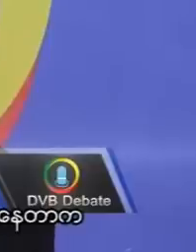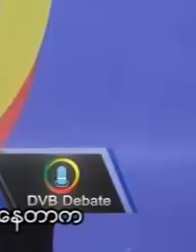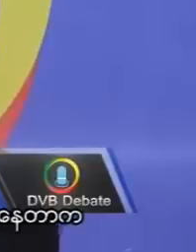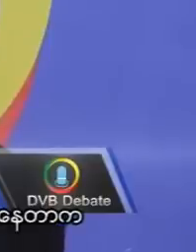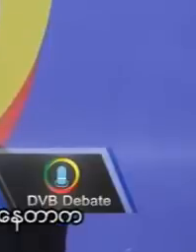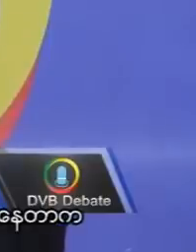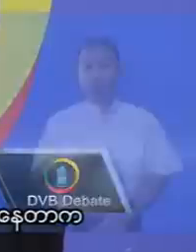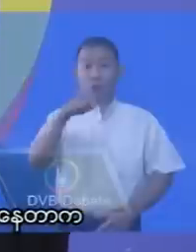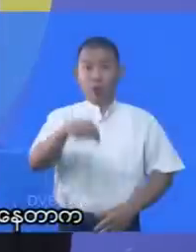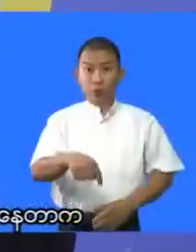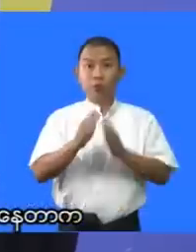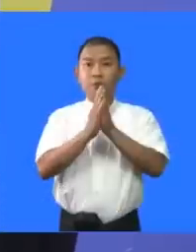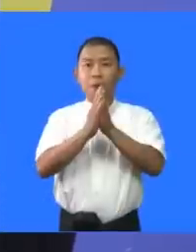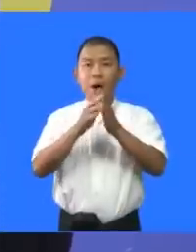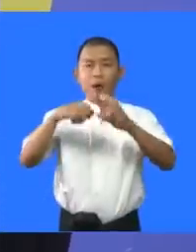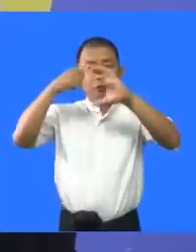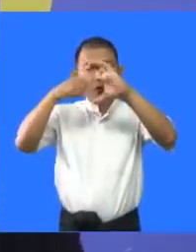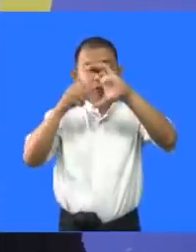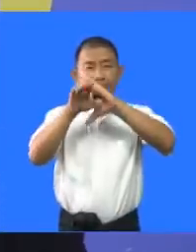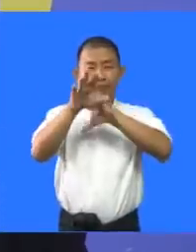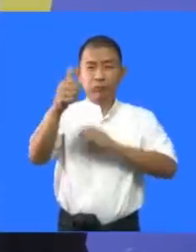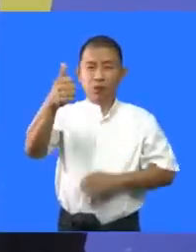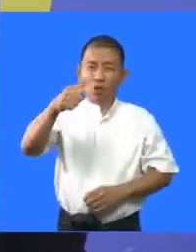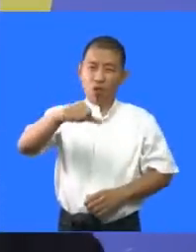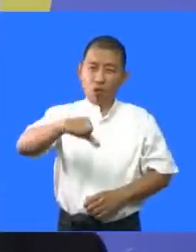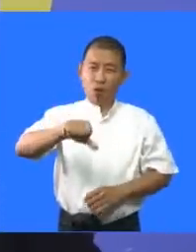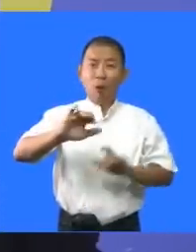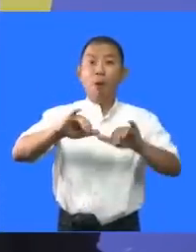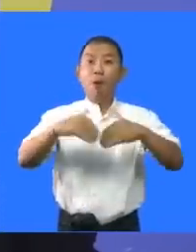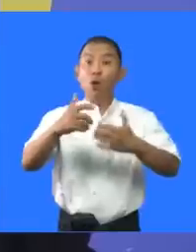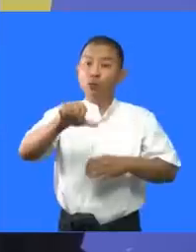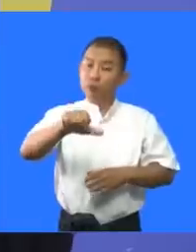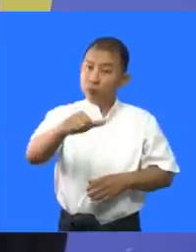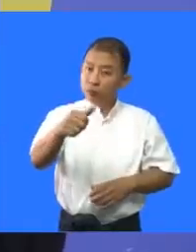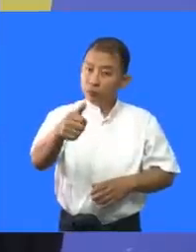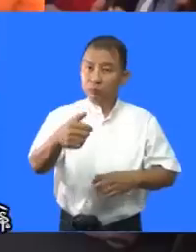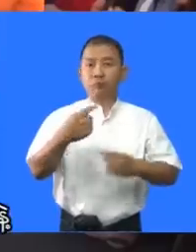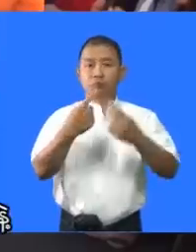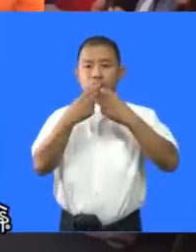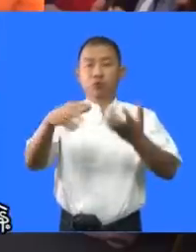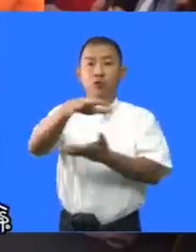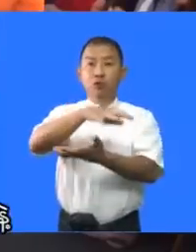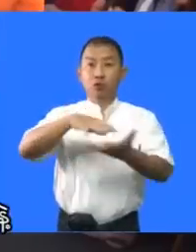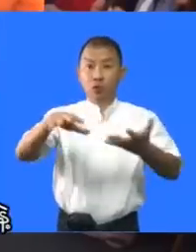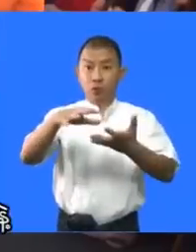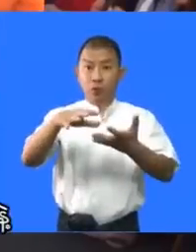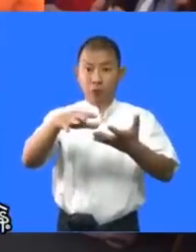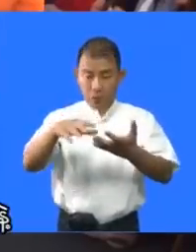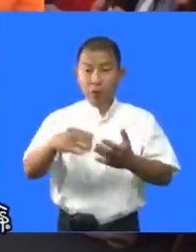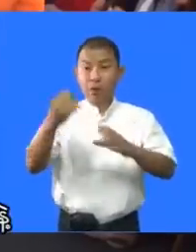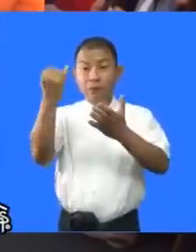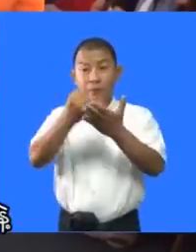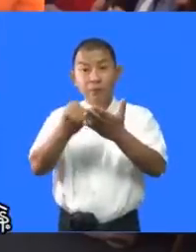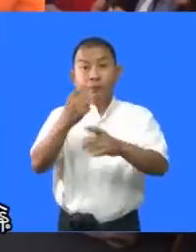WWE debate အစီအစဉ်ဖြစ်ပါတယ်ဒီနေ့ဆွေးနွေးနေတာကမြန်မာရုပ်ရှင်ဘယ်လိုမြင့်တင်ဒီနေ့ကျွန်တော်တို့ဆွေးနွေးတာတွေကလေ